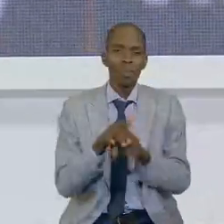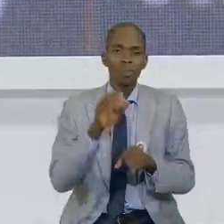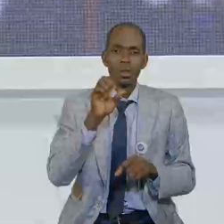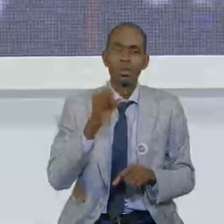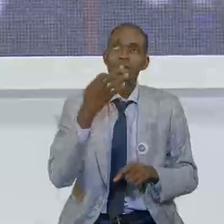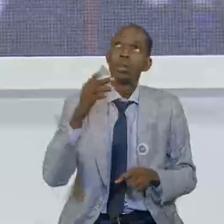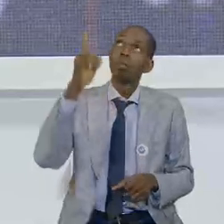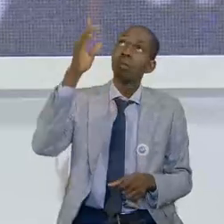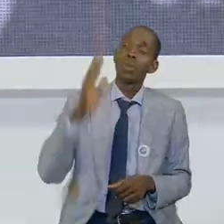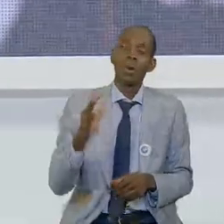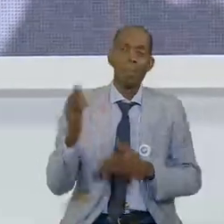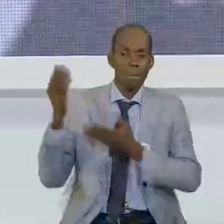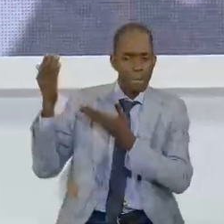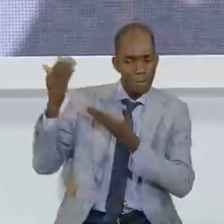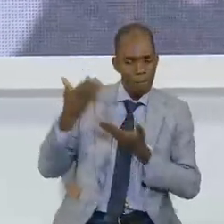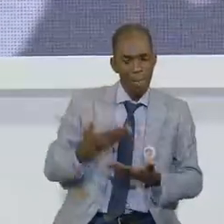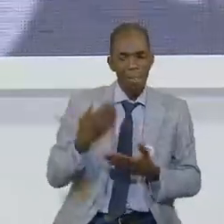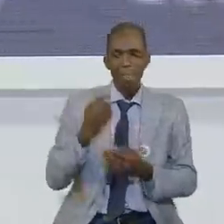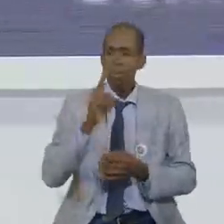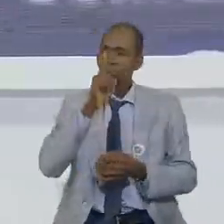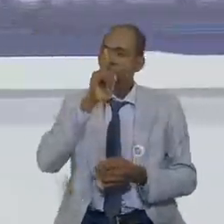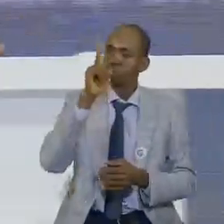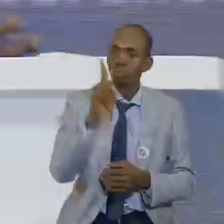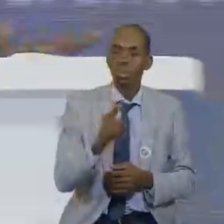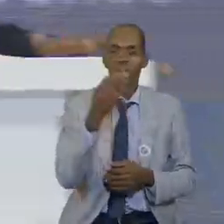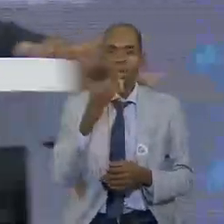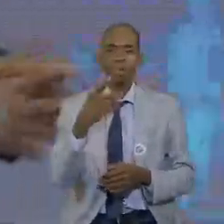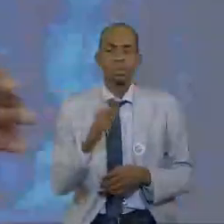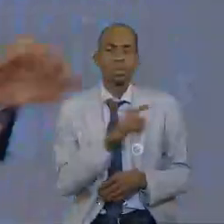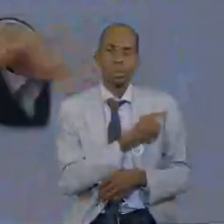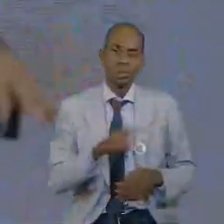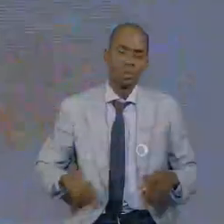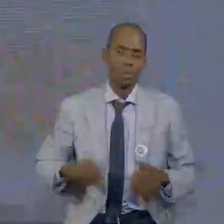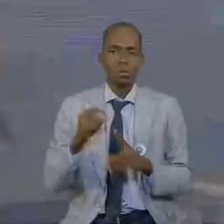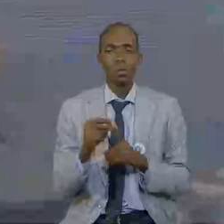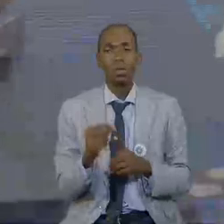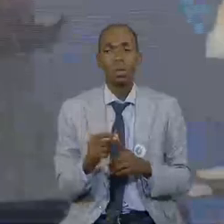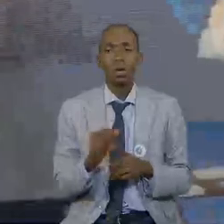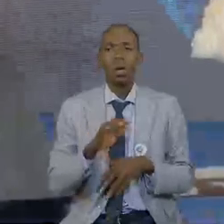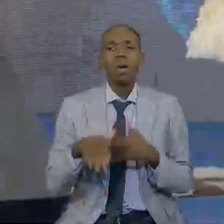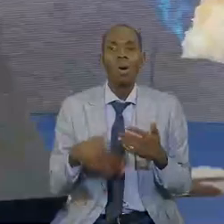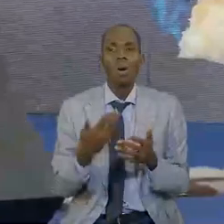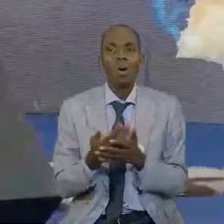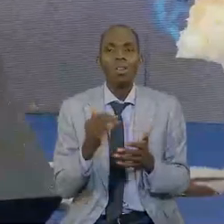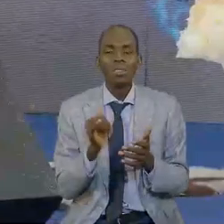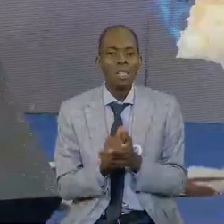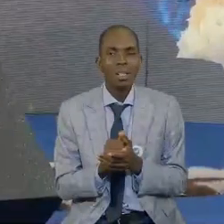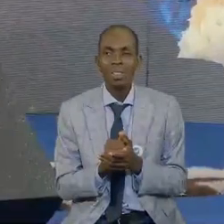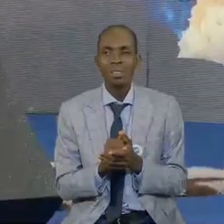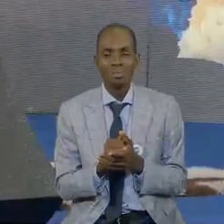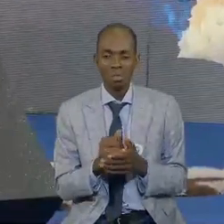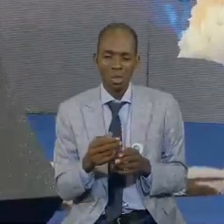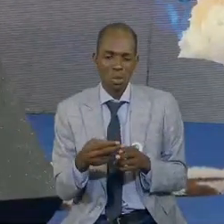Dieu. Bring in the assurances of the Lord. Amène les assurances du Seigneur. All those things, just a matter of